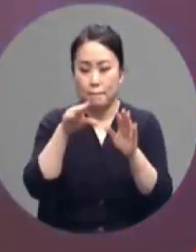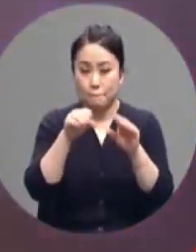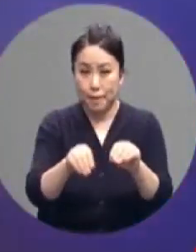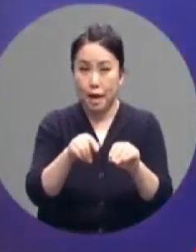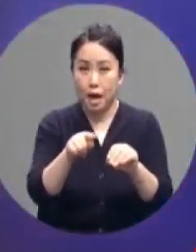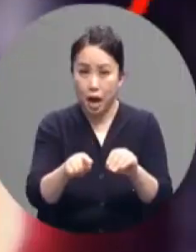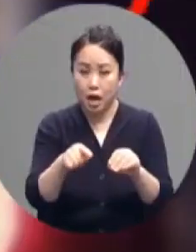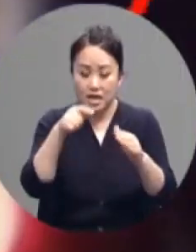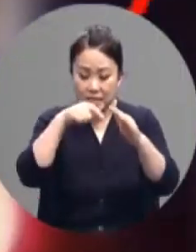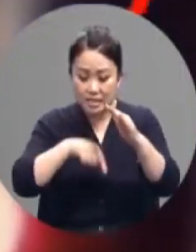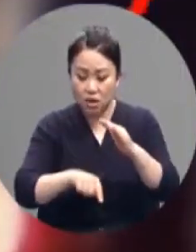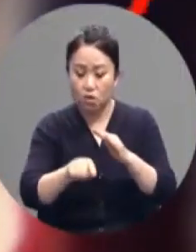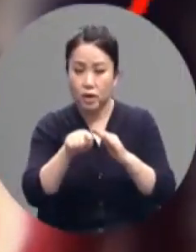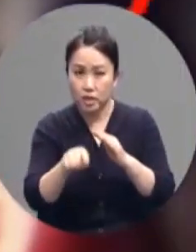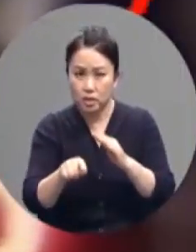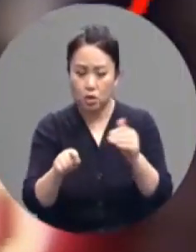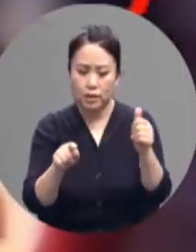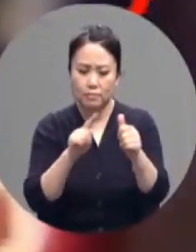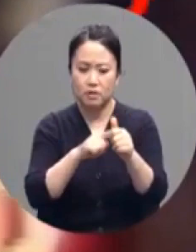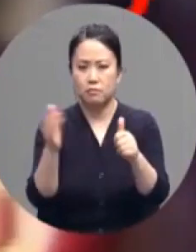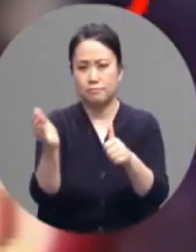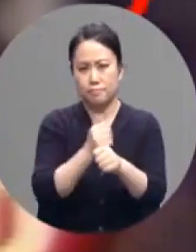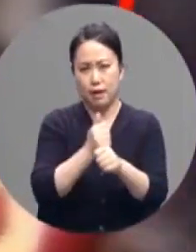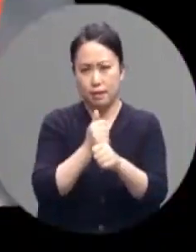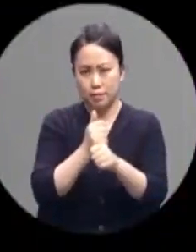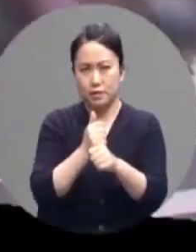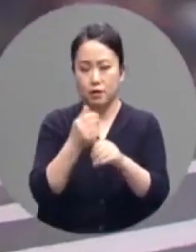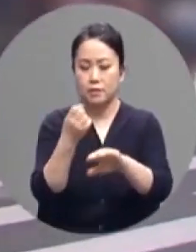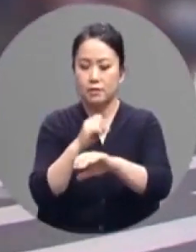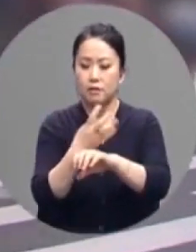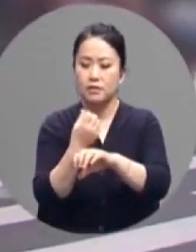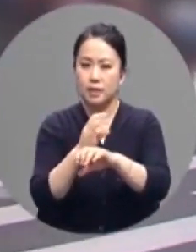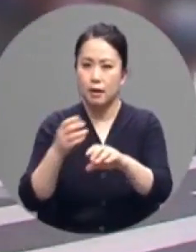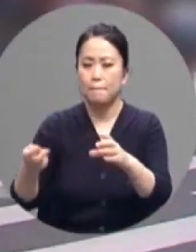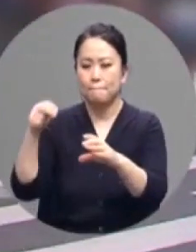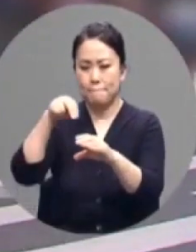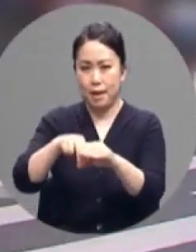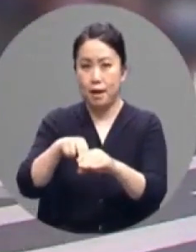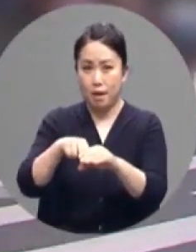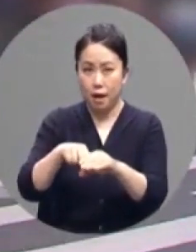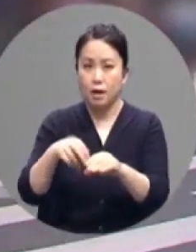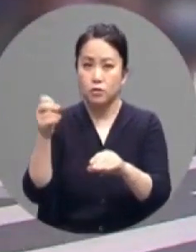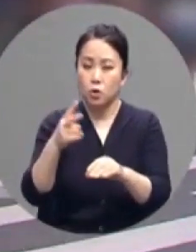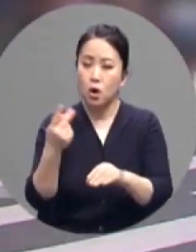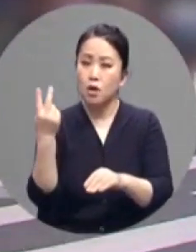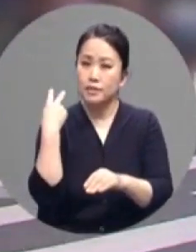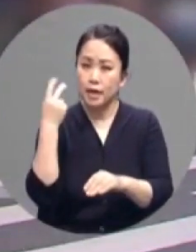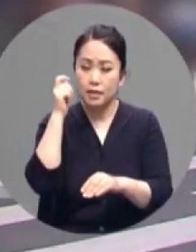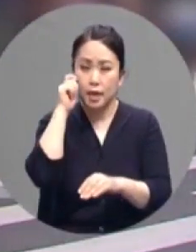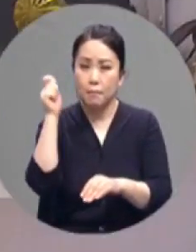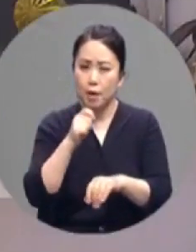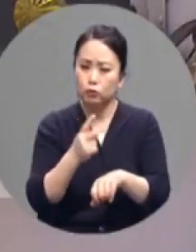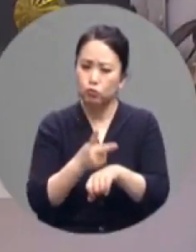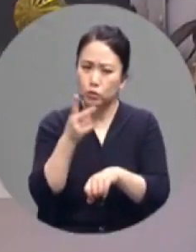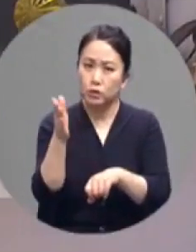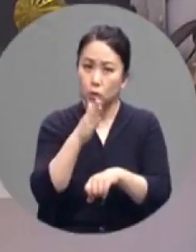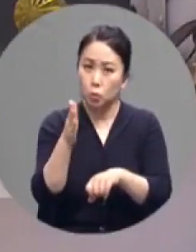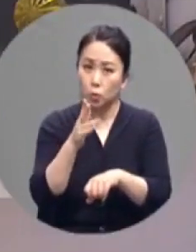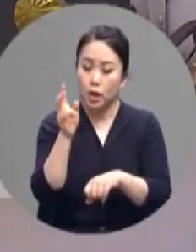한 남성을 체포해 순찰차에 태웁니다. 그제 새벽 2시쯤 노래주점에서 폭행 신고가